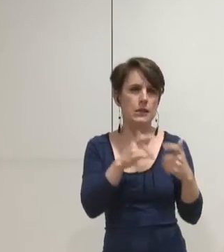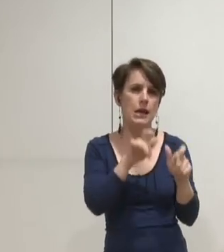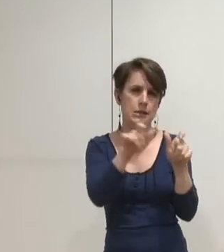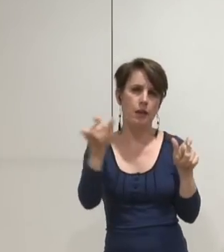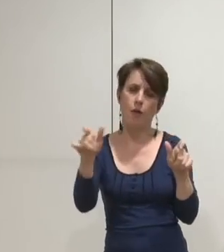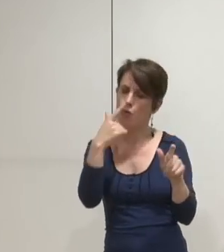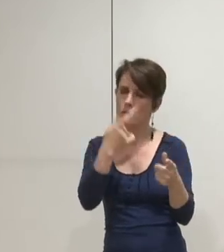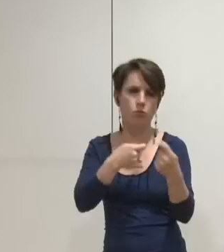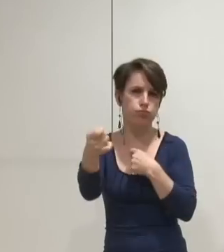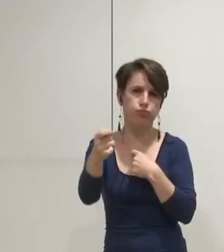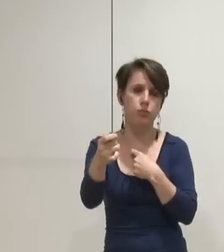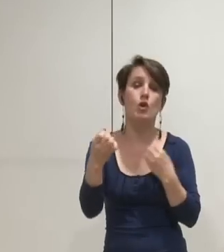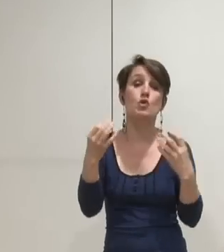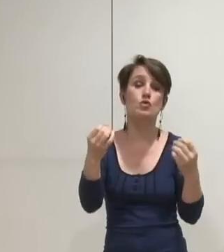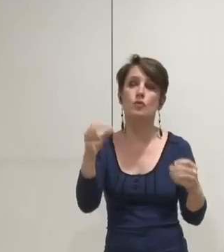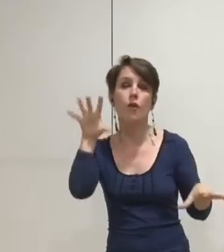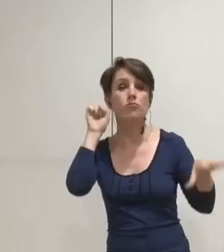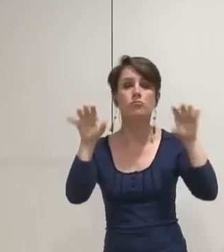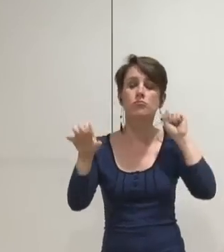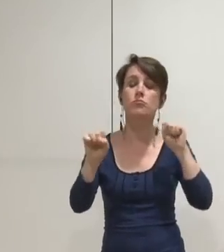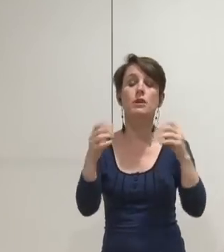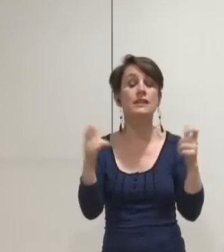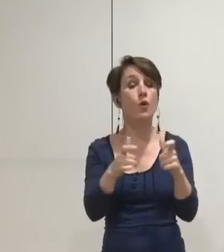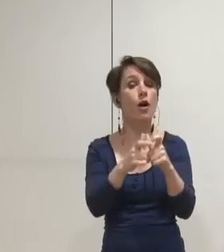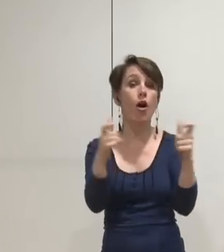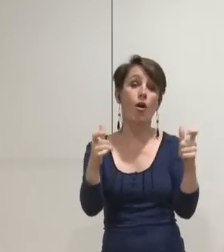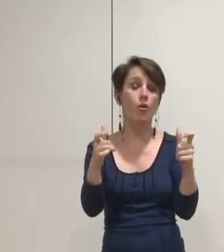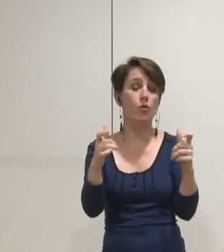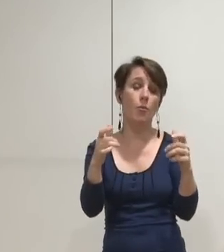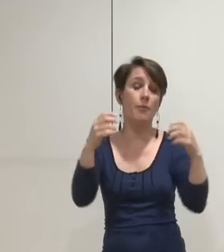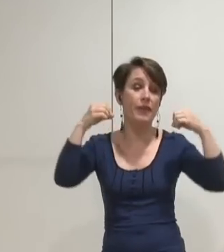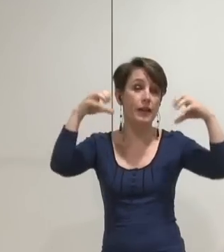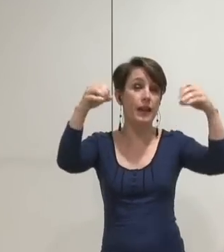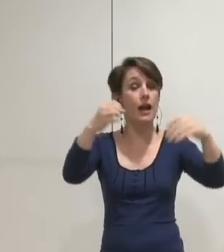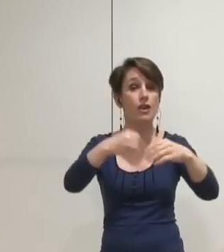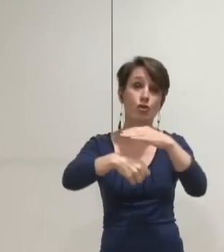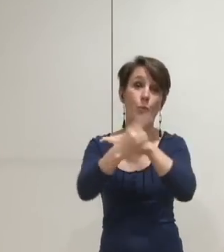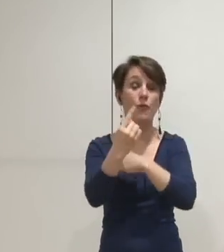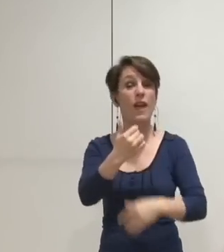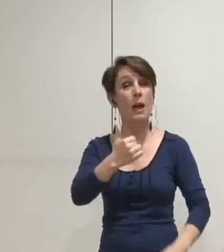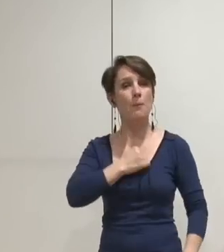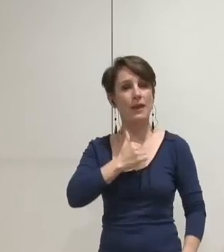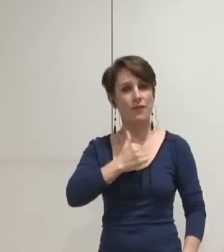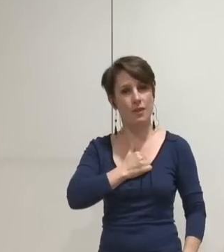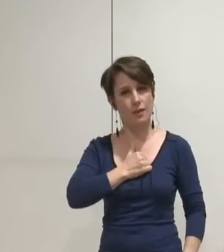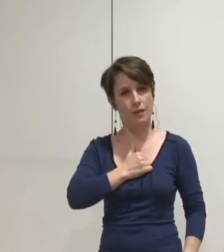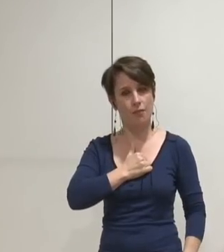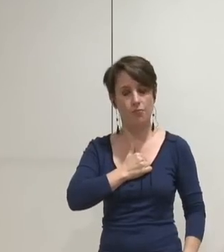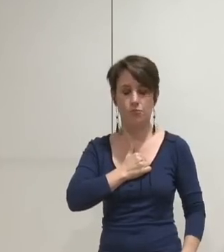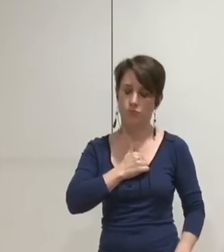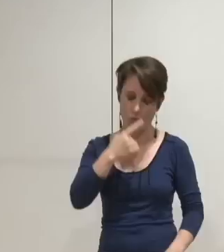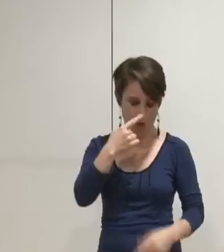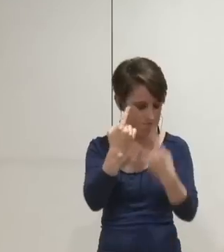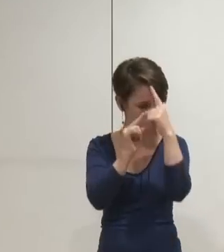inexact on entend souvent parler notamment de privatisation alors faudrait peut-être revenir à l'origine de la signification de ce terme